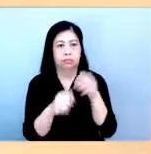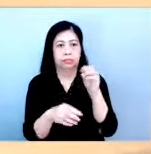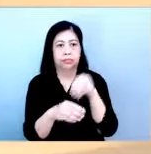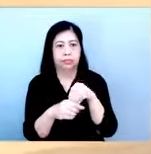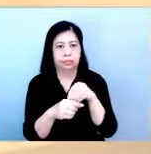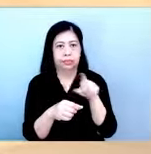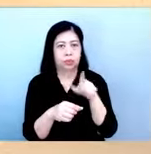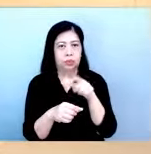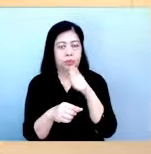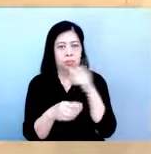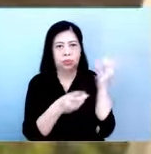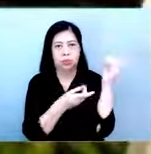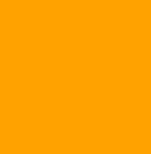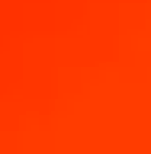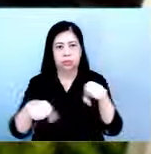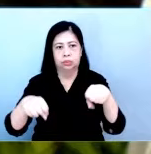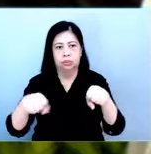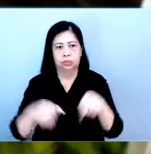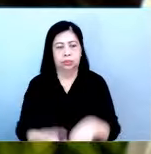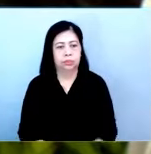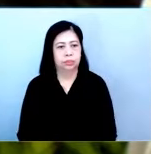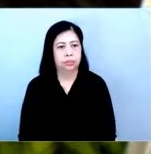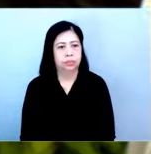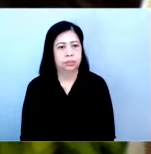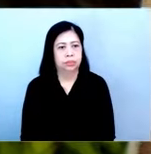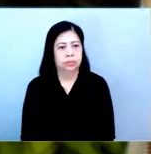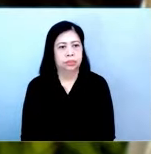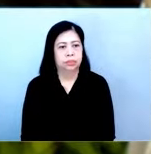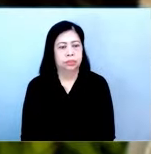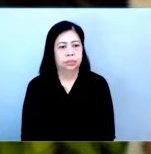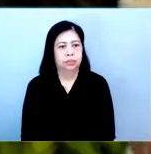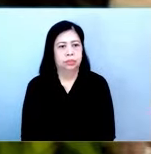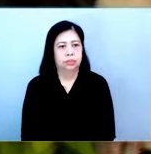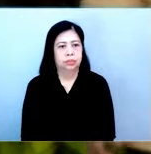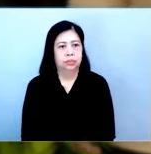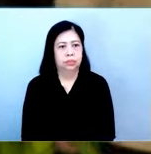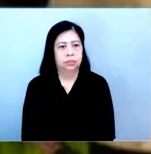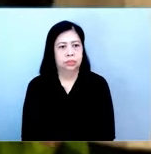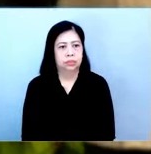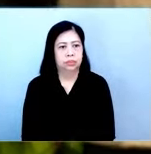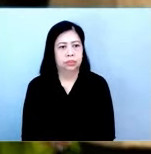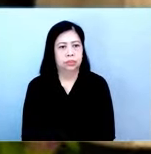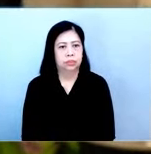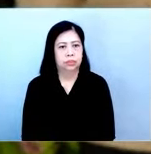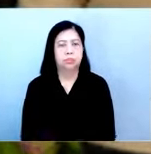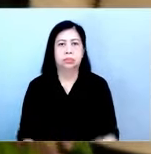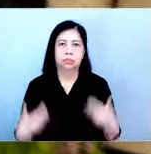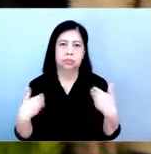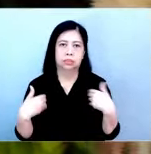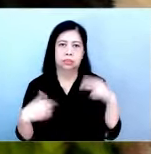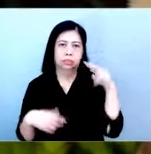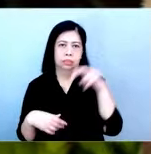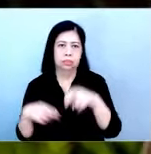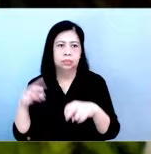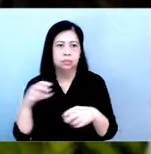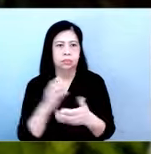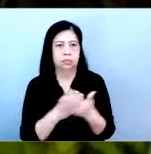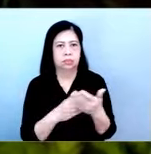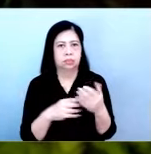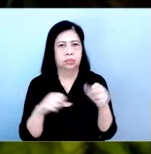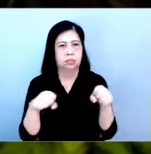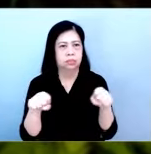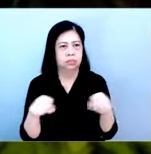mga delivery rider. We have we have witnessed some